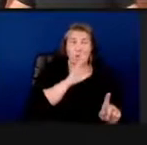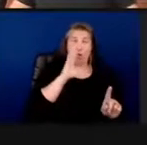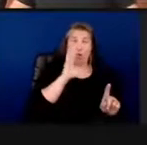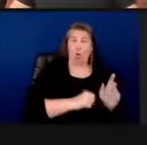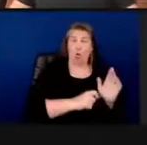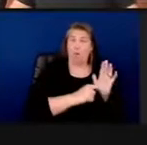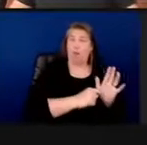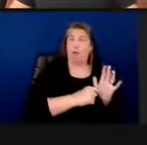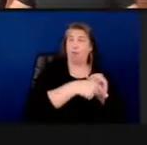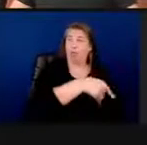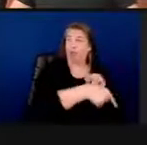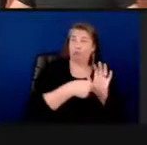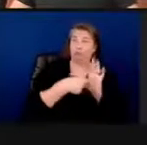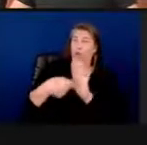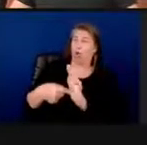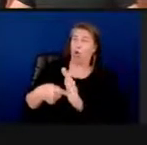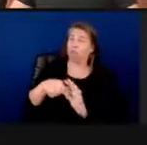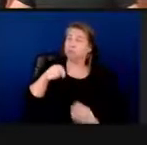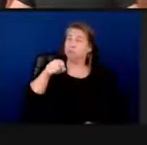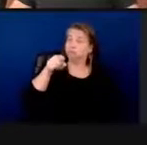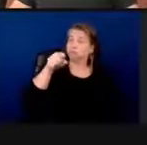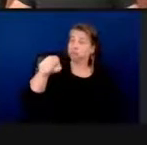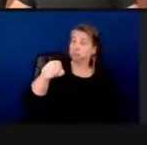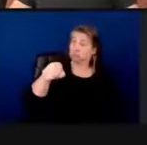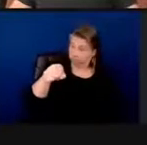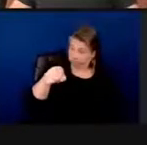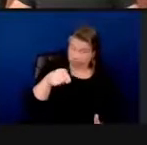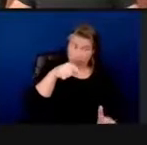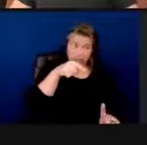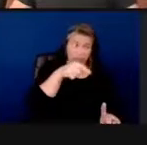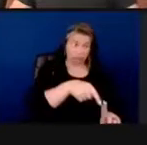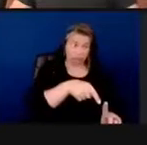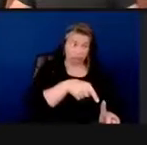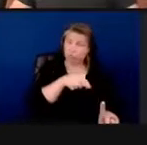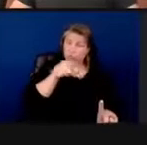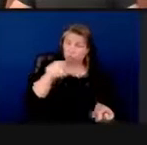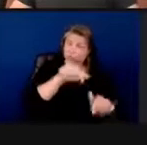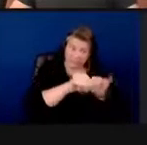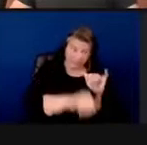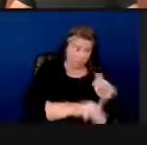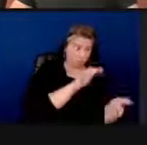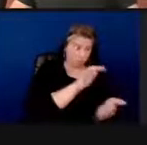wanafunzi. Modeli hapo awali ilikuwa wazi sana.